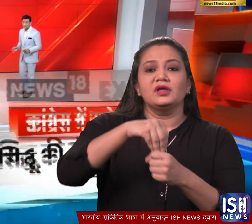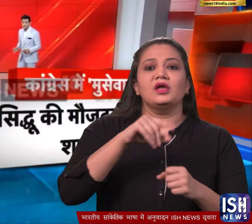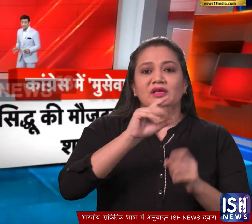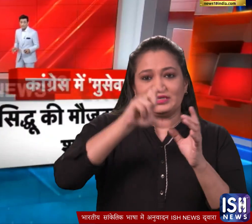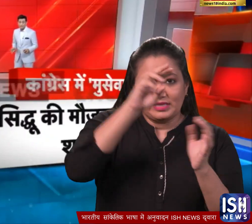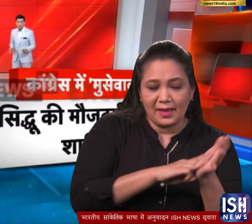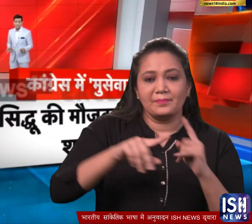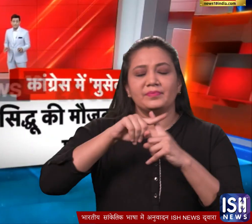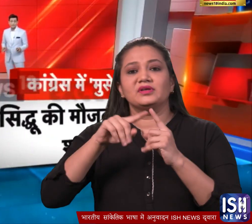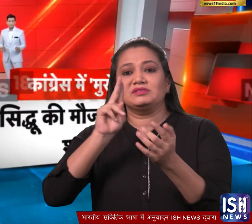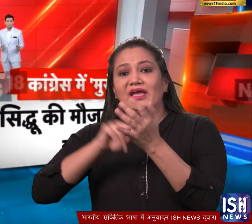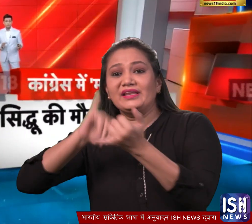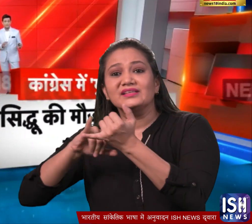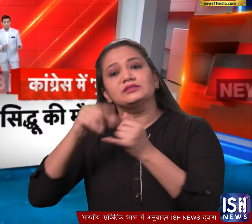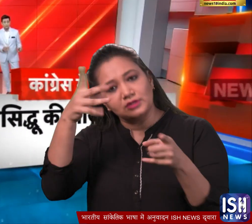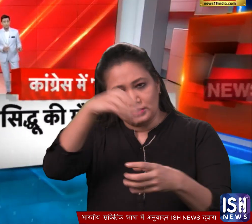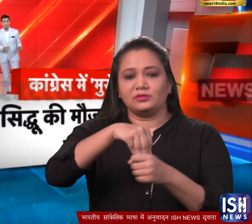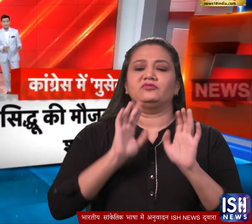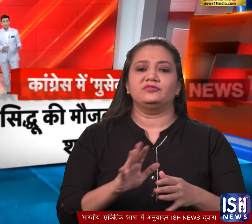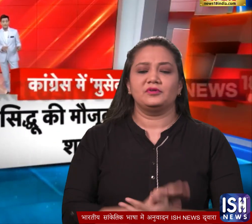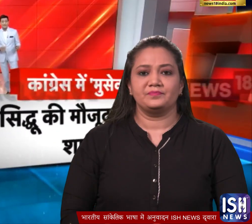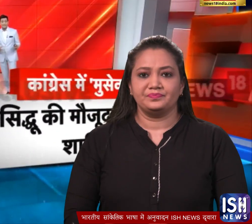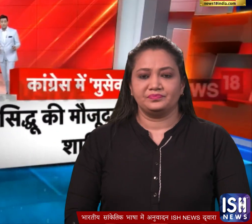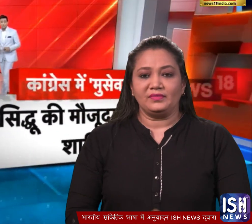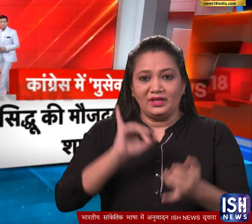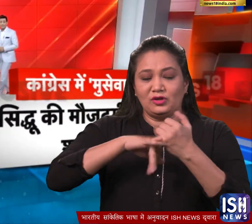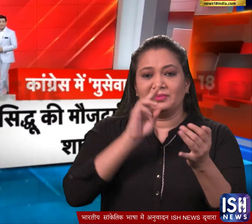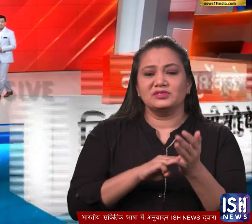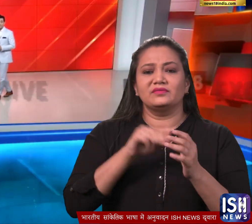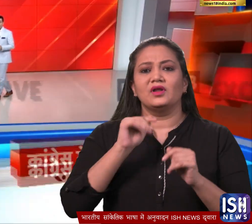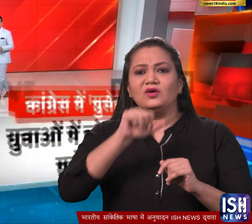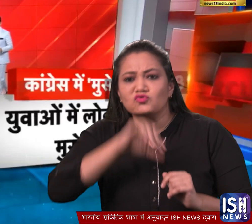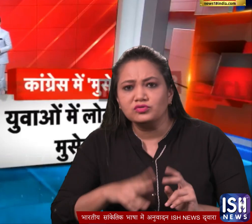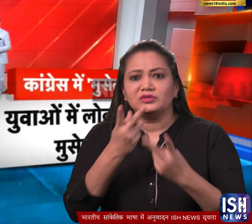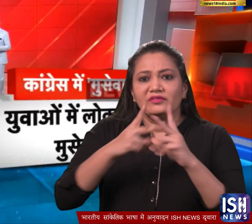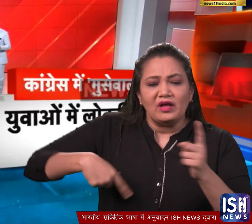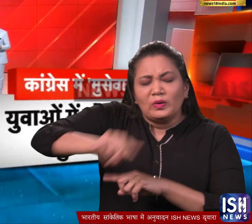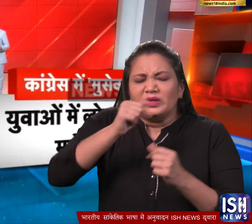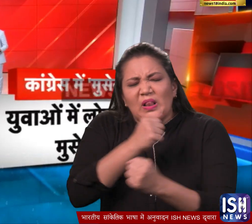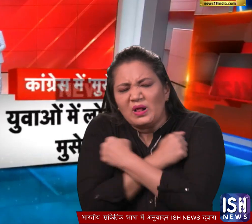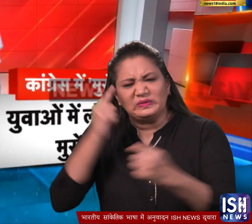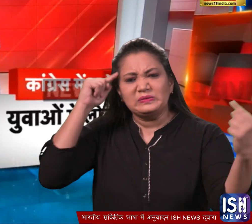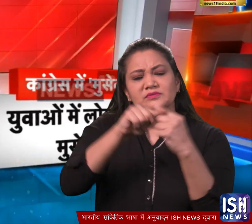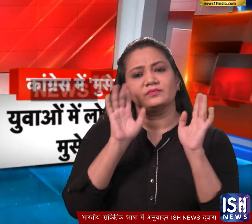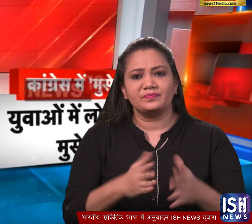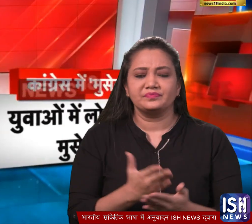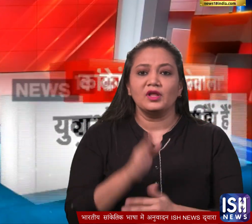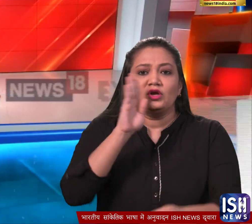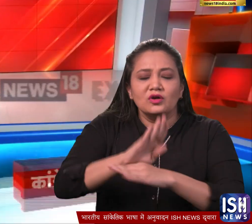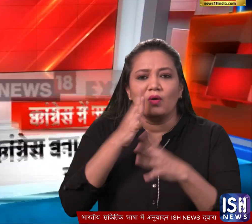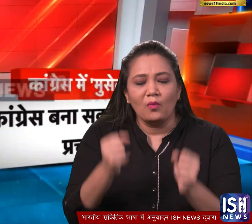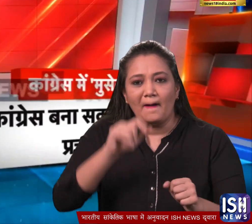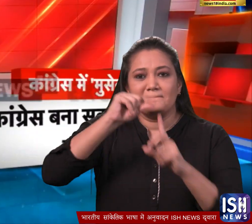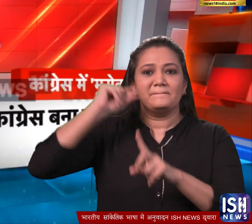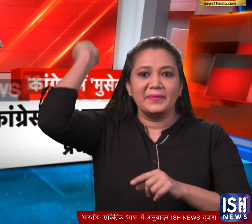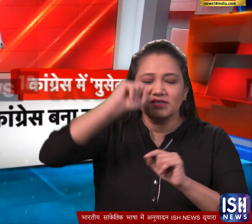मुख्यमंत्री चन्नी और पंजाब कांग्रेस के अध्यक्ष नवजोत सिंह सिद्धू भी मौजूद रहे। सिद्धू मूसेवाला पंजाब के युवाओं में काफी लोकप्रिय हैं और कहा जा रहा है कि